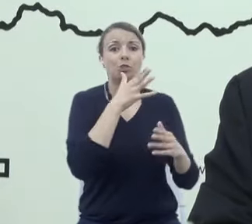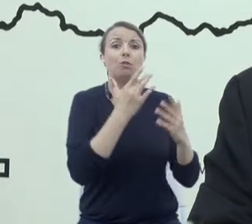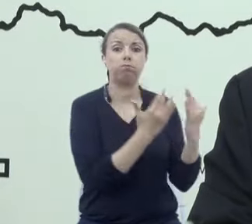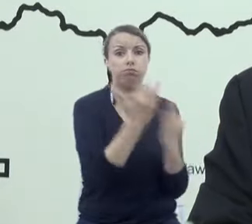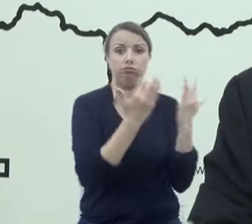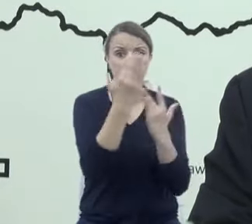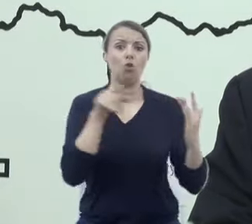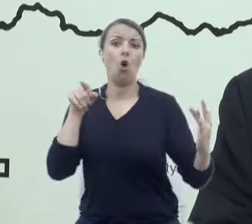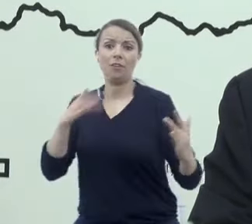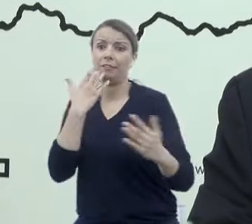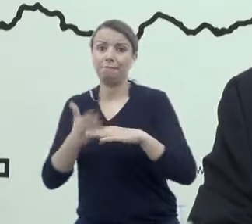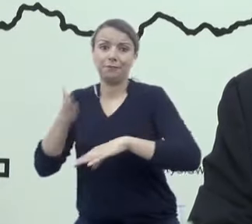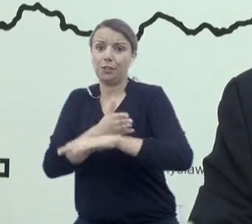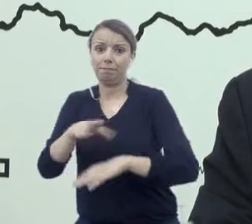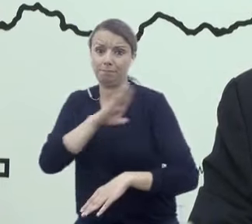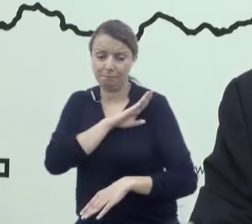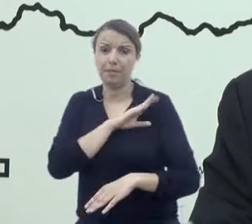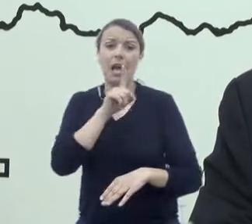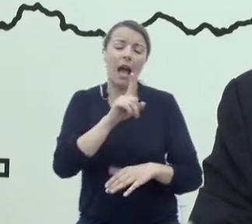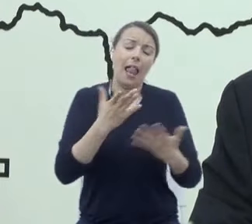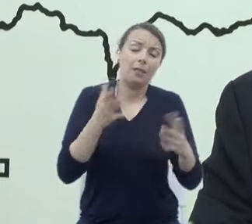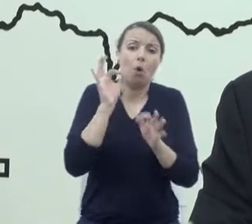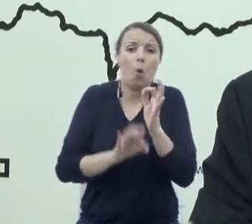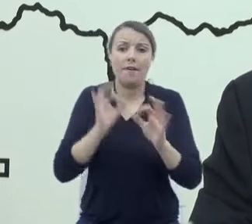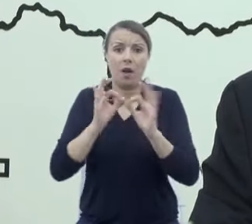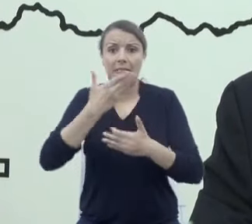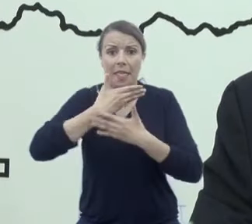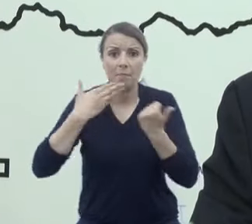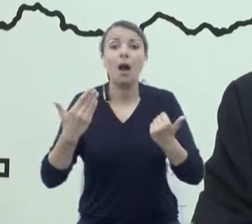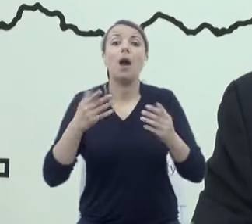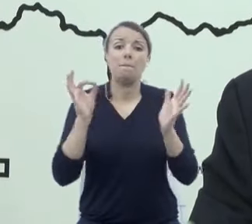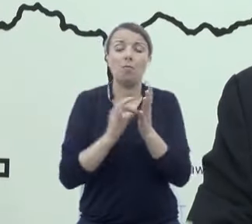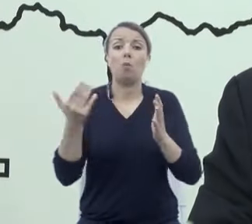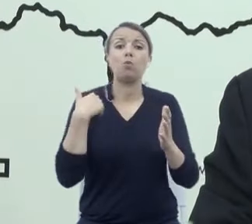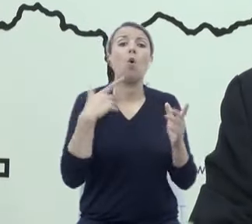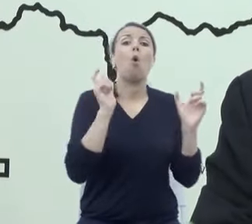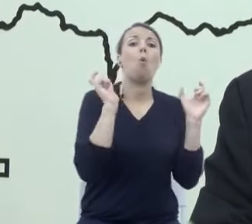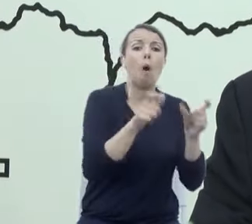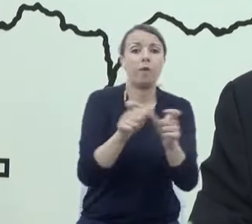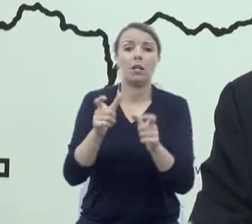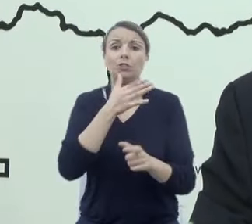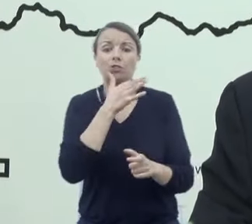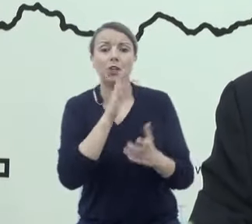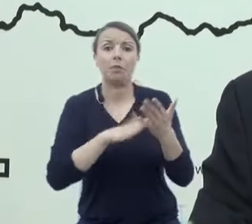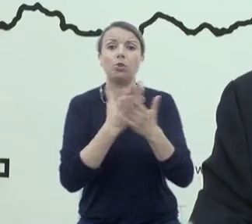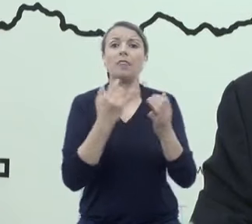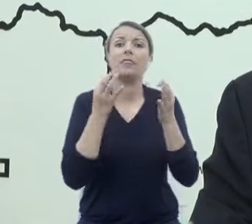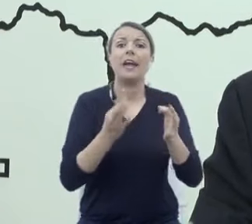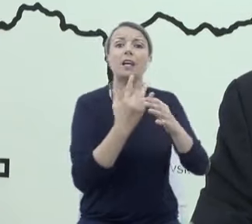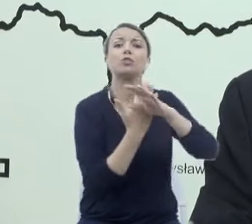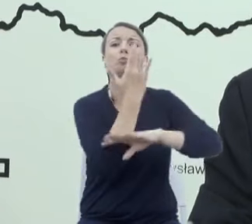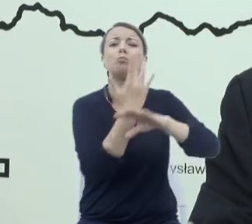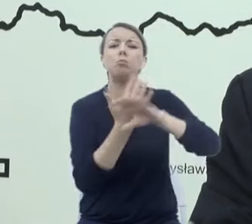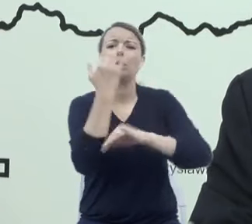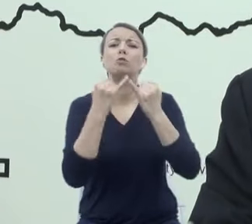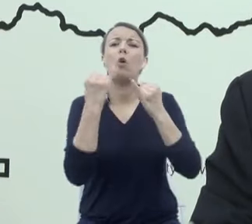w polach, bo to przed żniwami było, a wtedy zboże było dużo wyższe, nie tak jak dzisiaj państwo obserwują na polach, więc tam